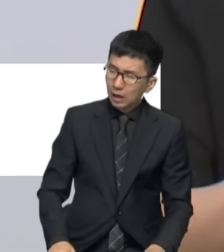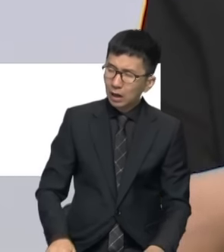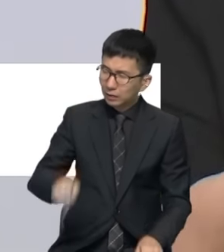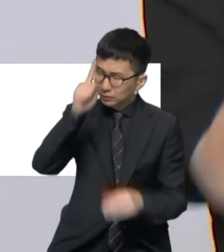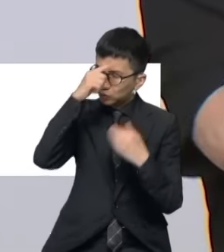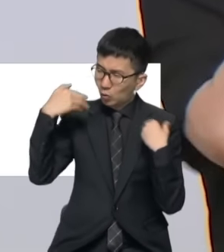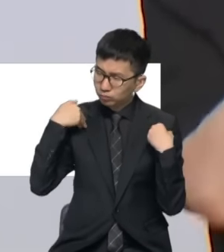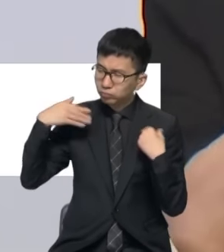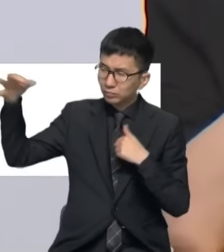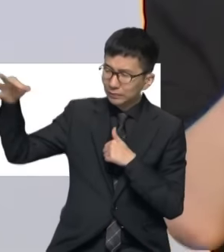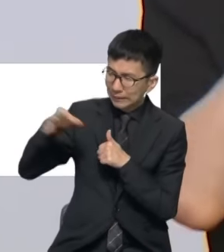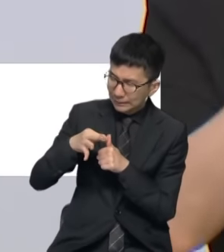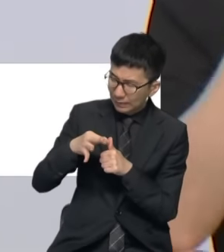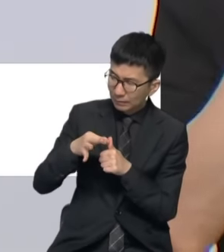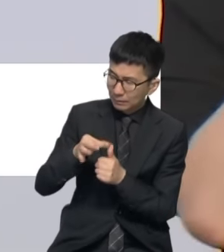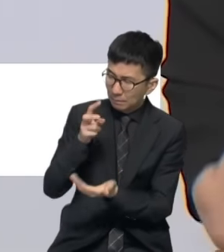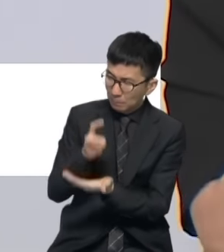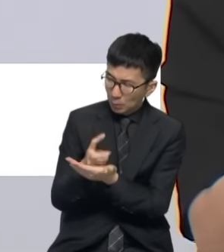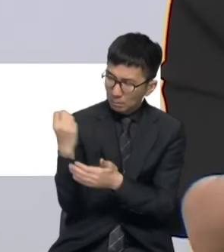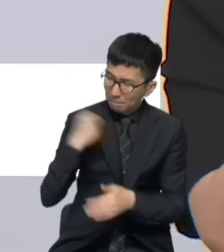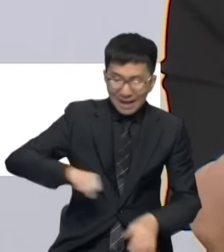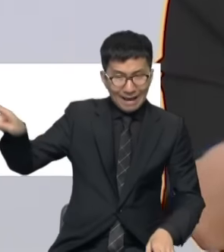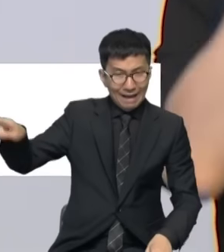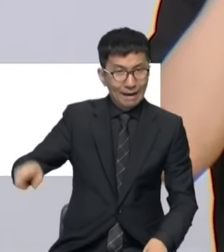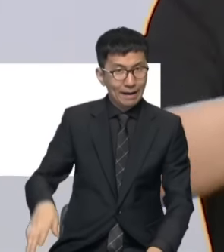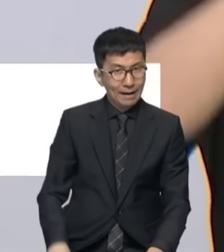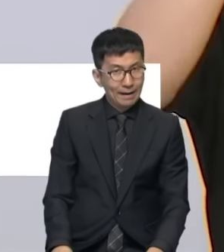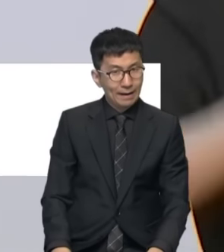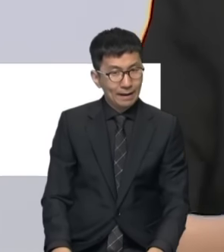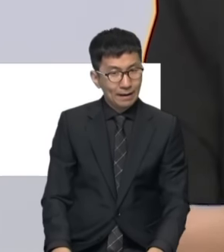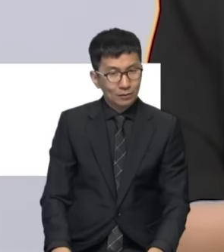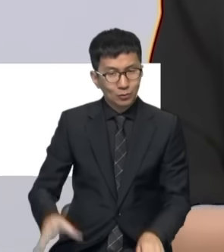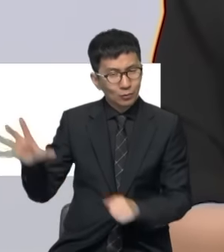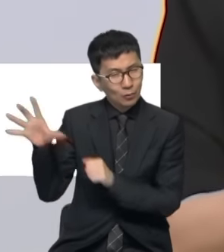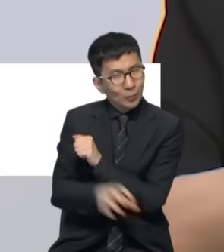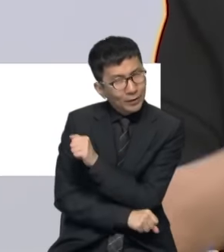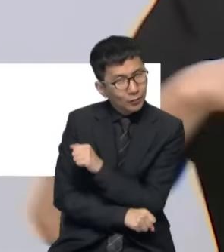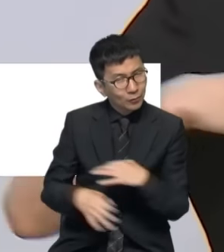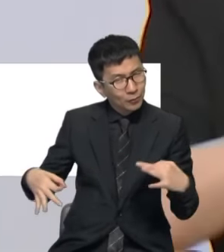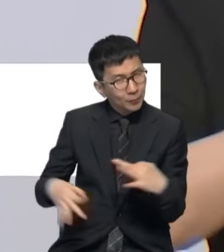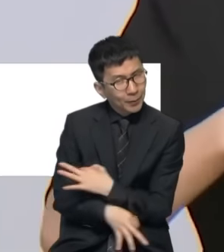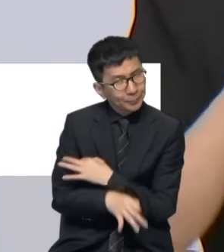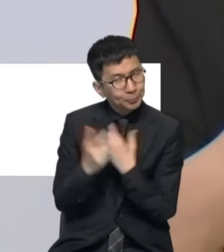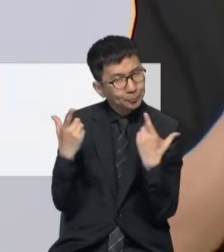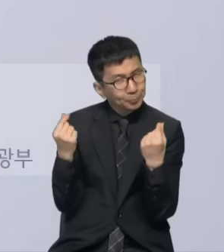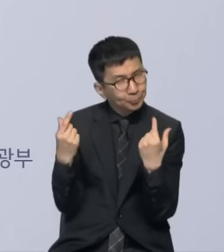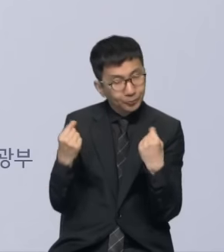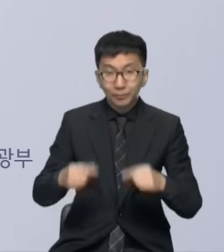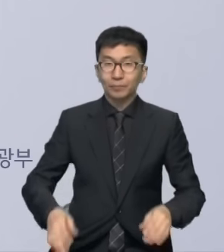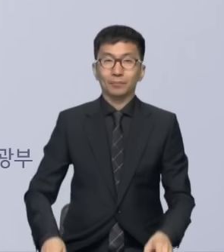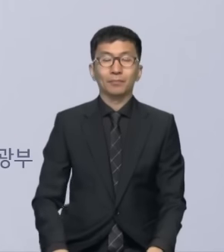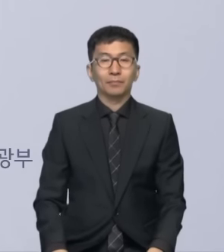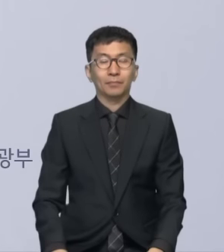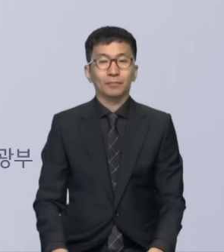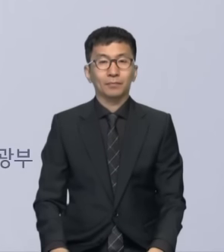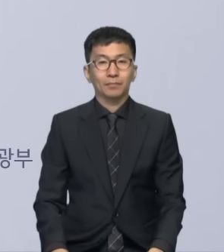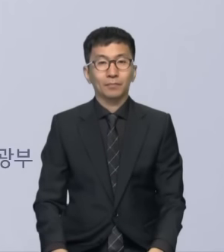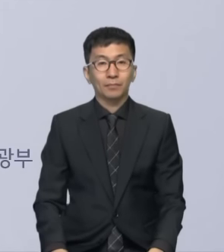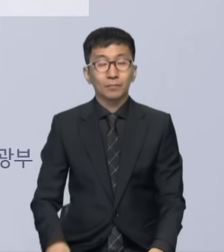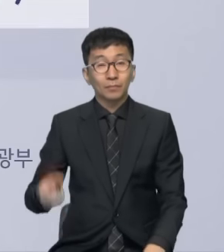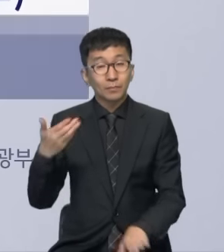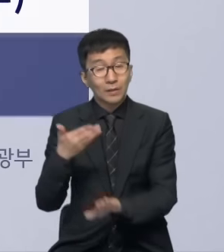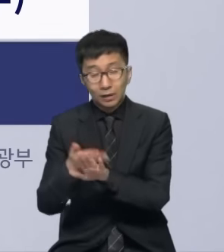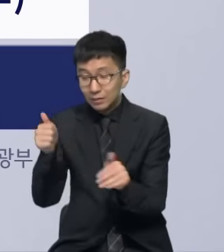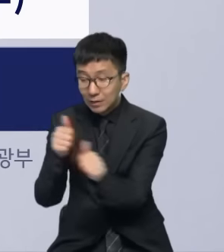관리에 관한 법률을 위반하였습니다. 아울러 횡령 및 배임의 가능성도 있습니다. 또 일부